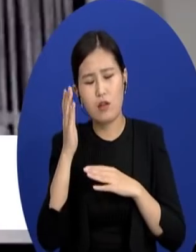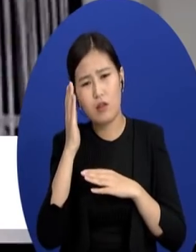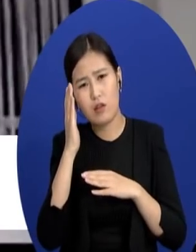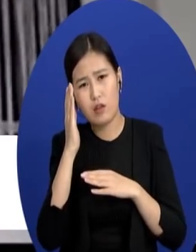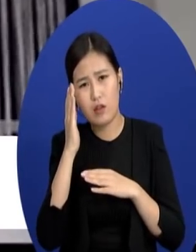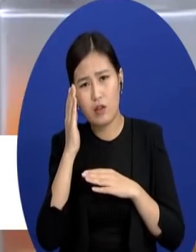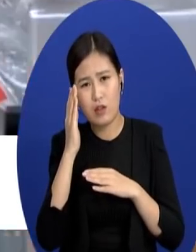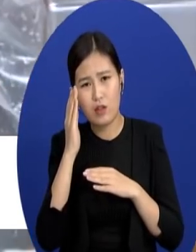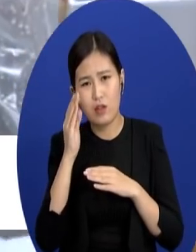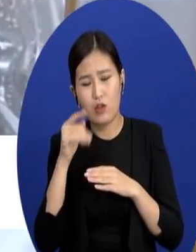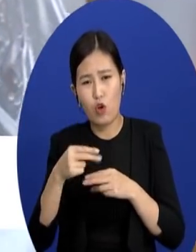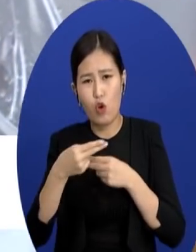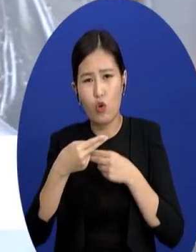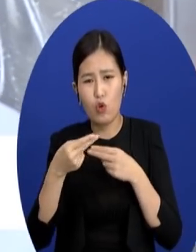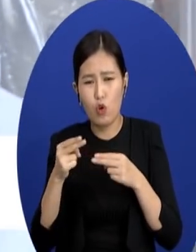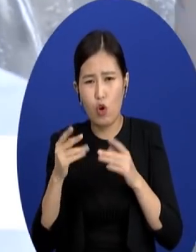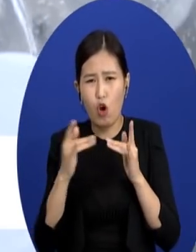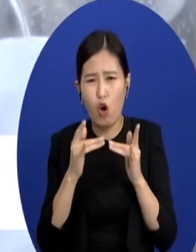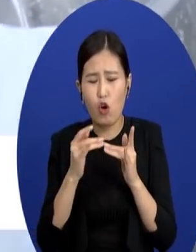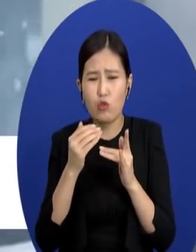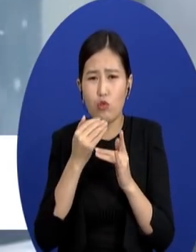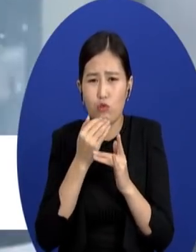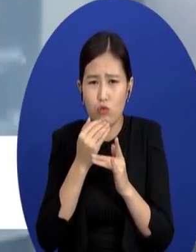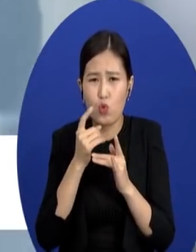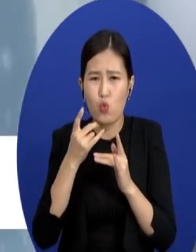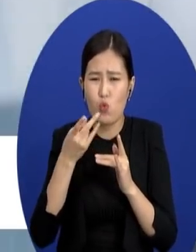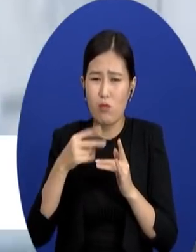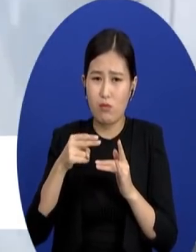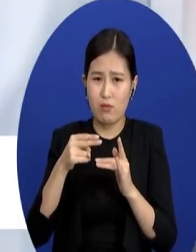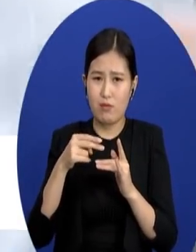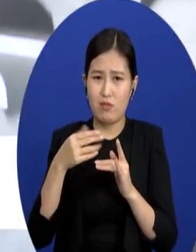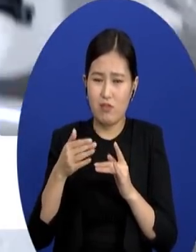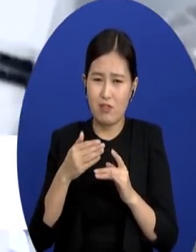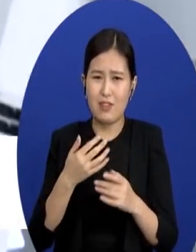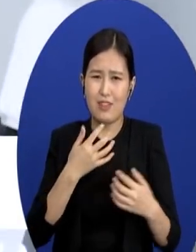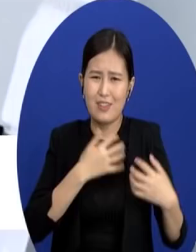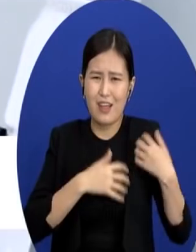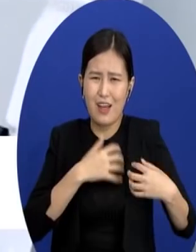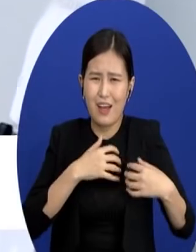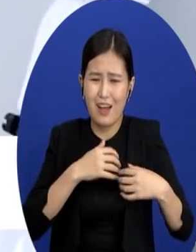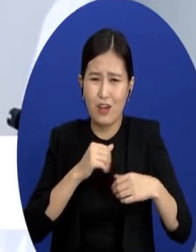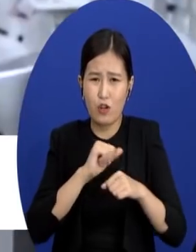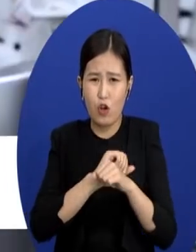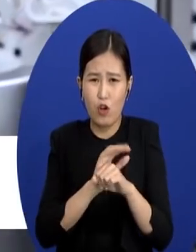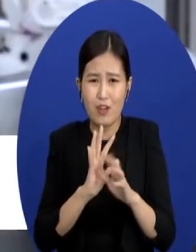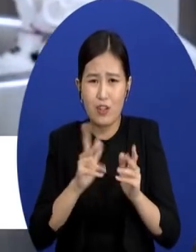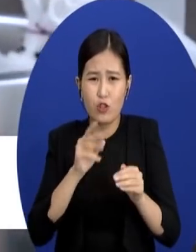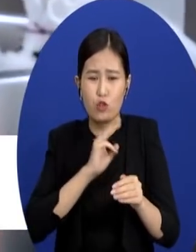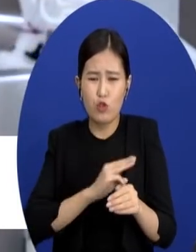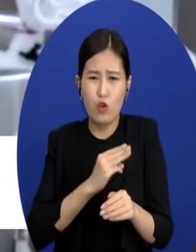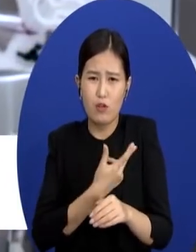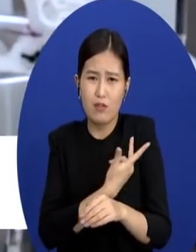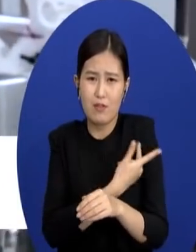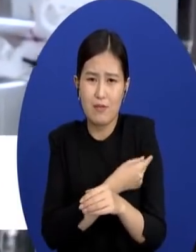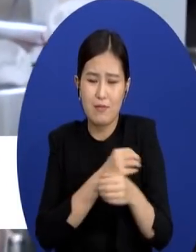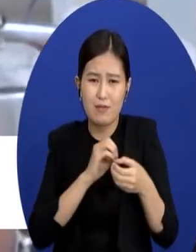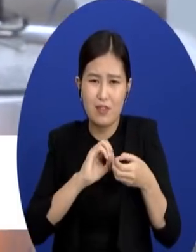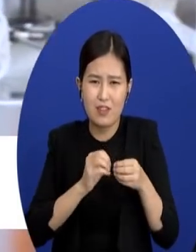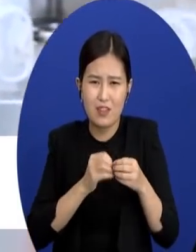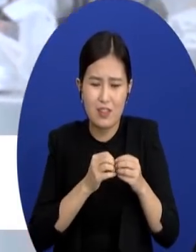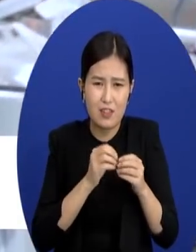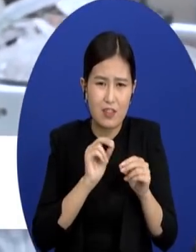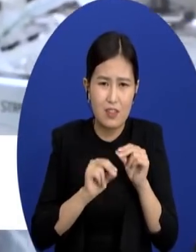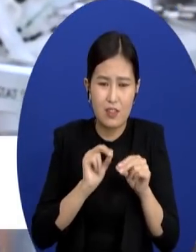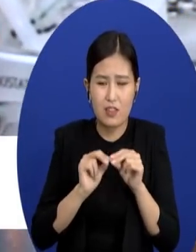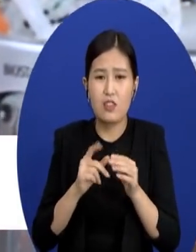байна. Их хүнд байна. Тийм учраас одоо яаралтай энэ вакциныг гаргаж аваад одоо ингээд энэ 7 хоногт юм хийдэ бол одоо ирж